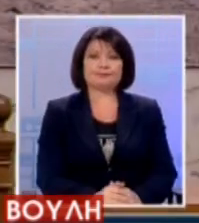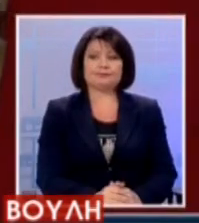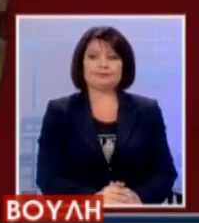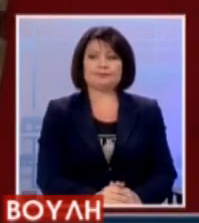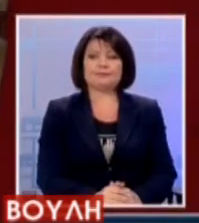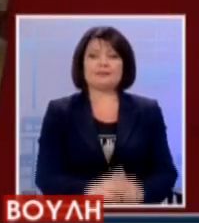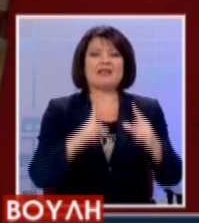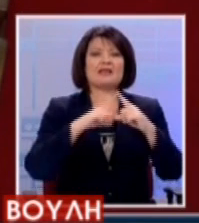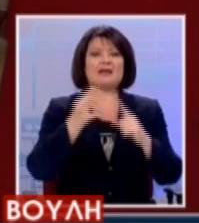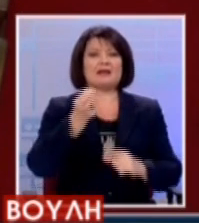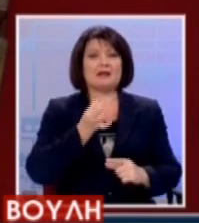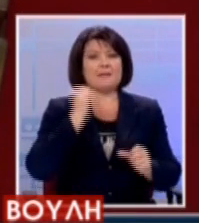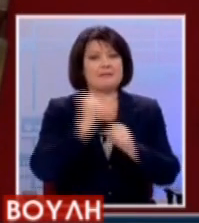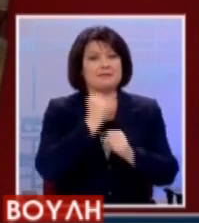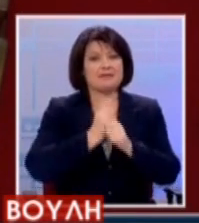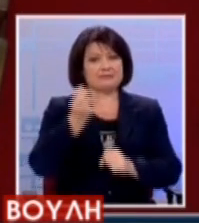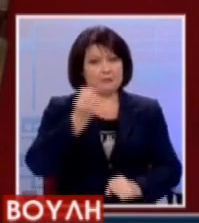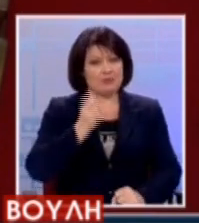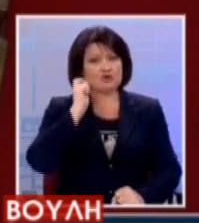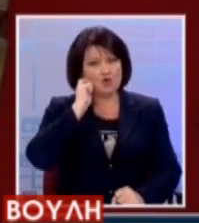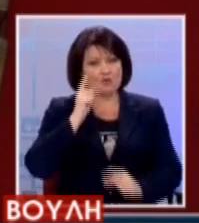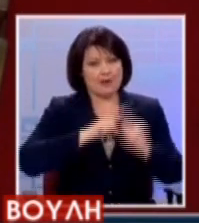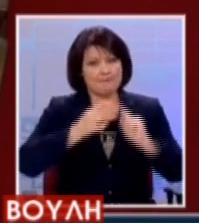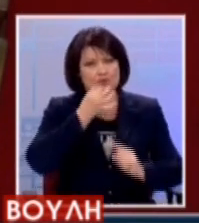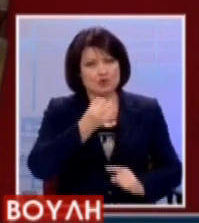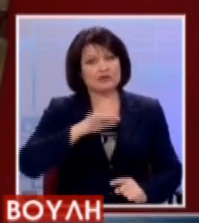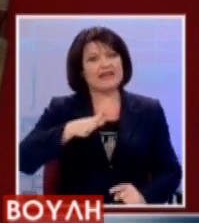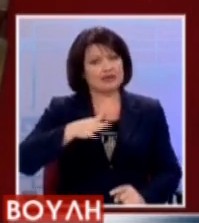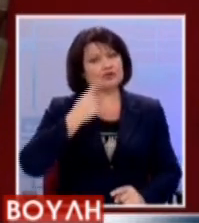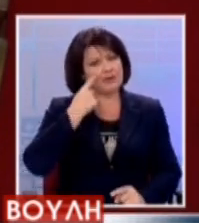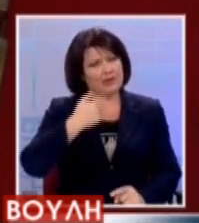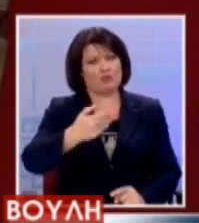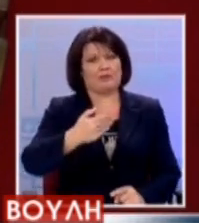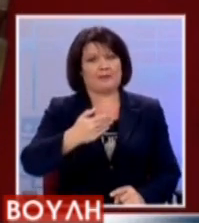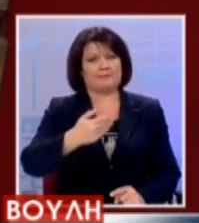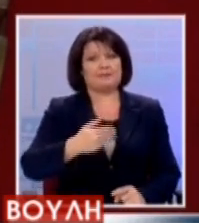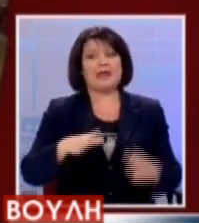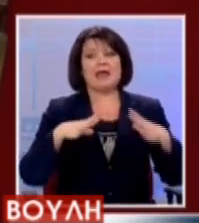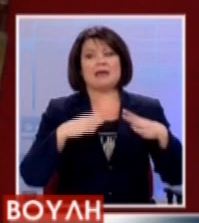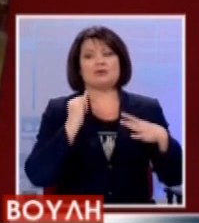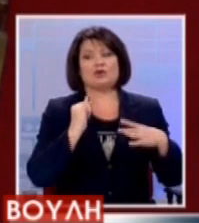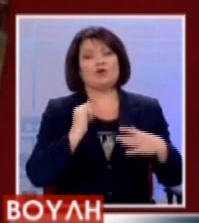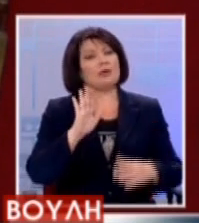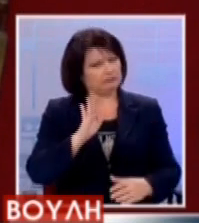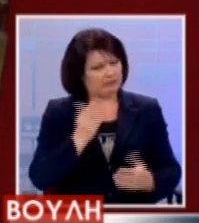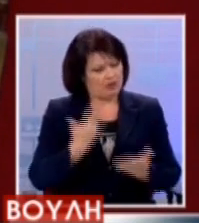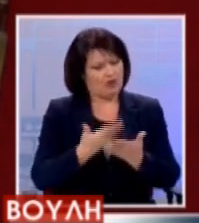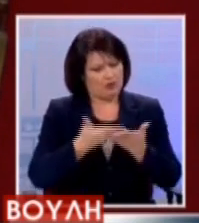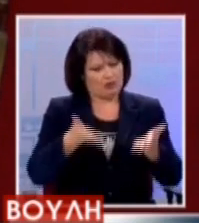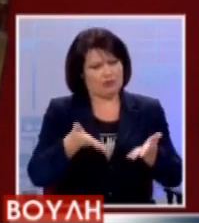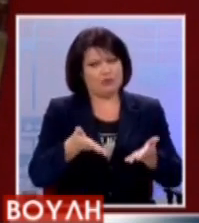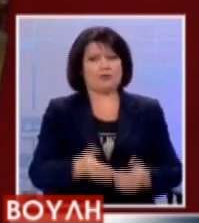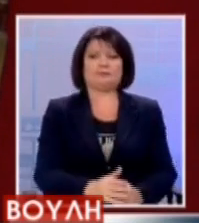Εάν υπάρξει επιμονή για ονόματα, κύριε Σταμάτη, ίσως και αυτό να το δούμε. Δεν είμαι έτοιμος. Βεβαίως,